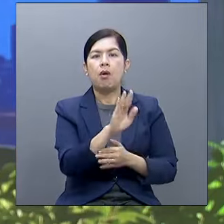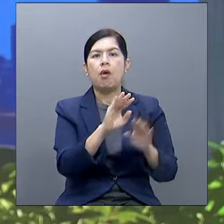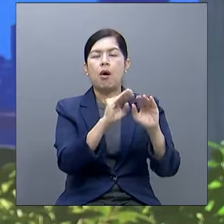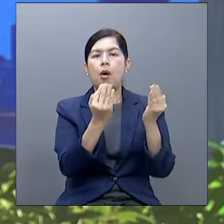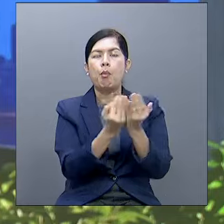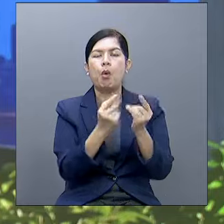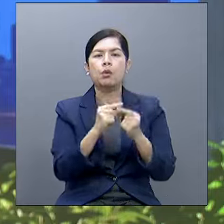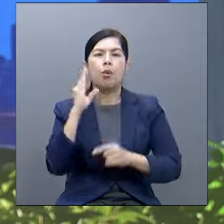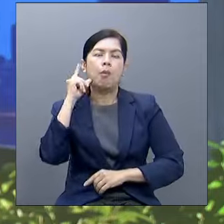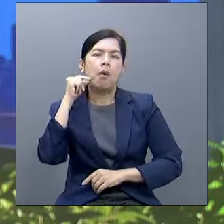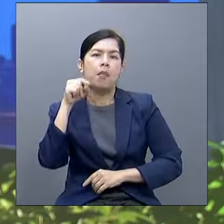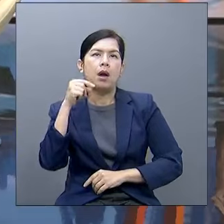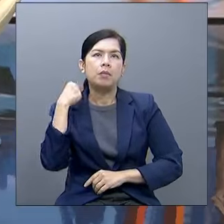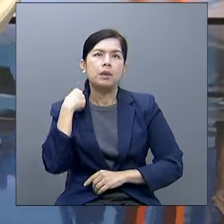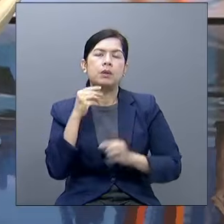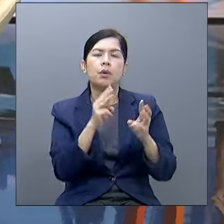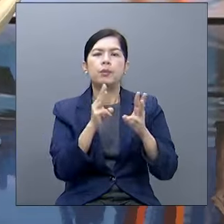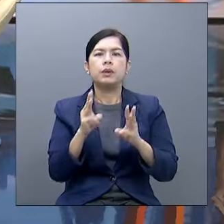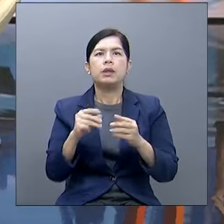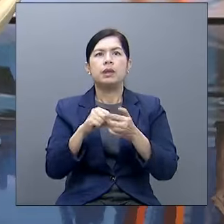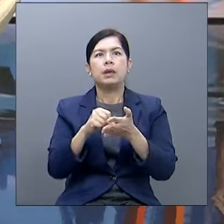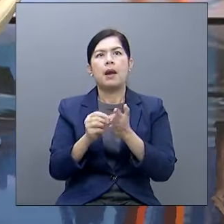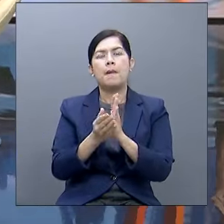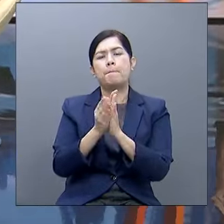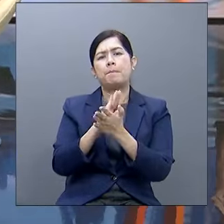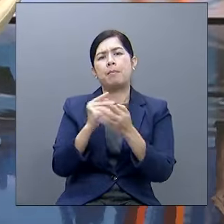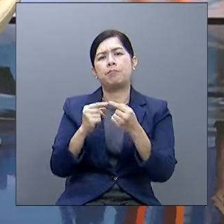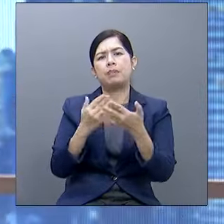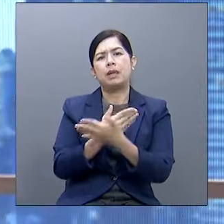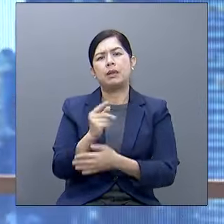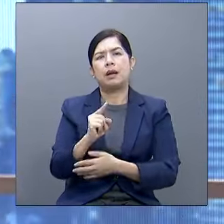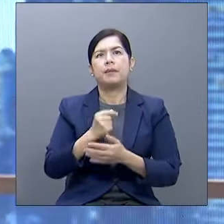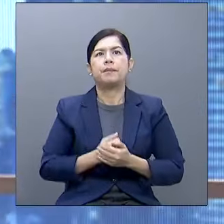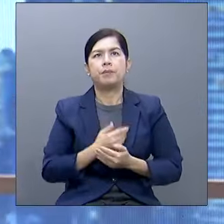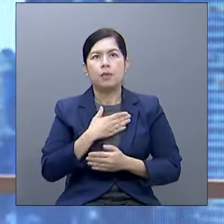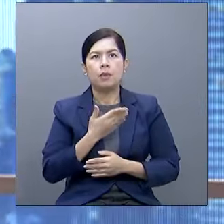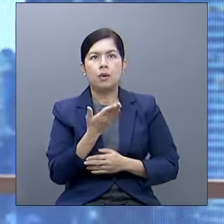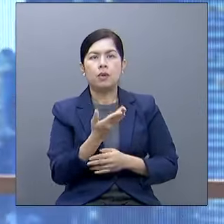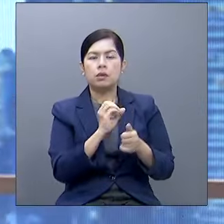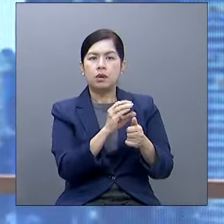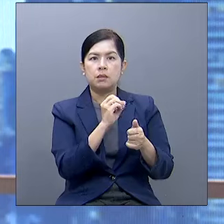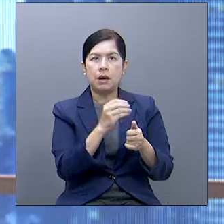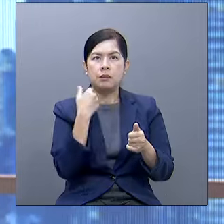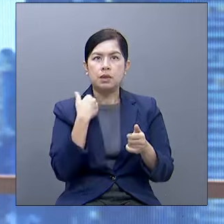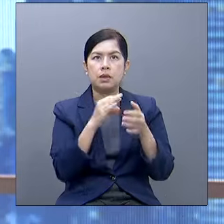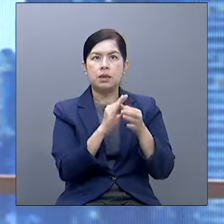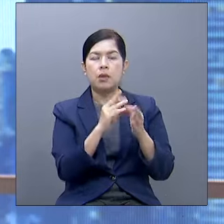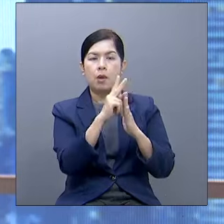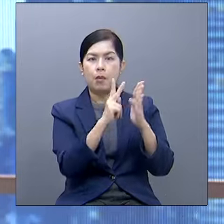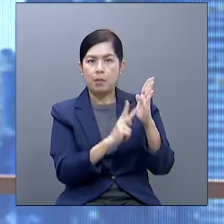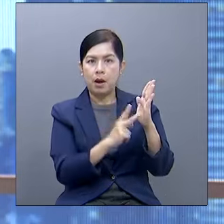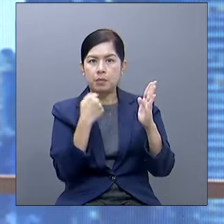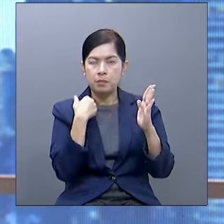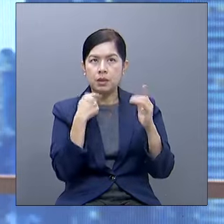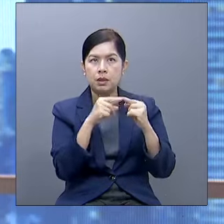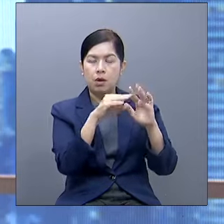ในมีโอกาสเห็นเนี่ยเราจะปรับความคิดไงให้เขากล้าที่จะพูดแทน คือต้องบอกจริงๆอย่างนี้นะครับจริงๆกฎหมายมันมีกระบวนการคุ้มครองน ะ สมมติผู้เสียหายเ